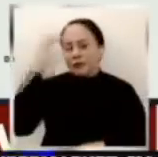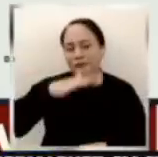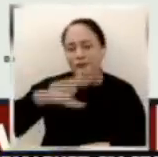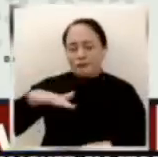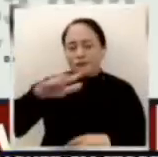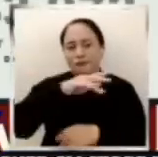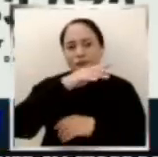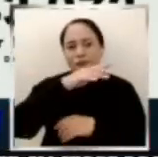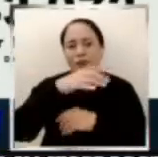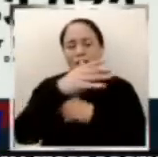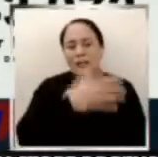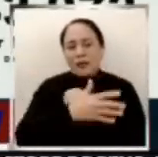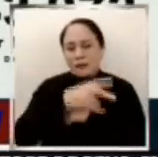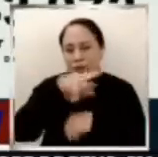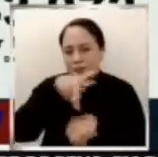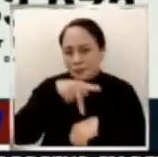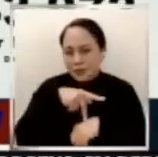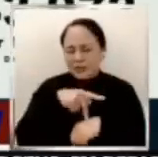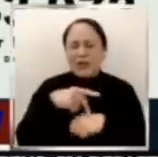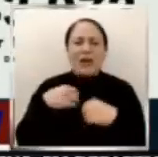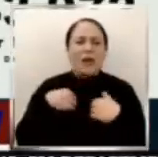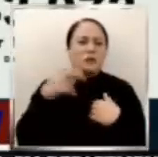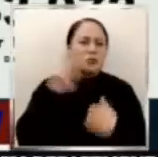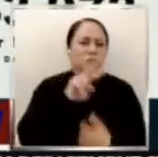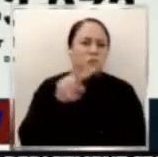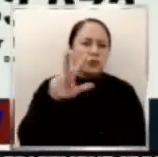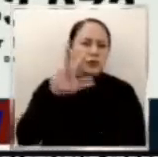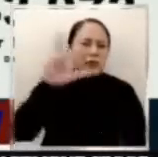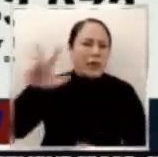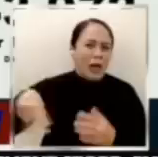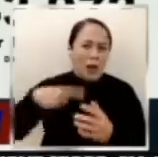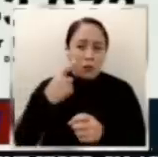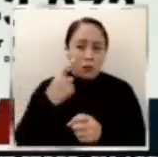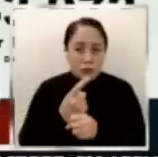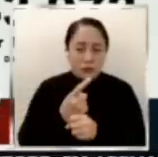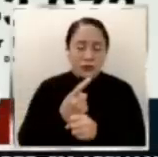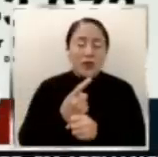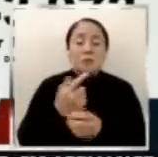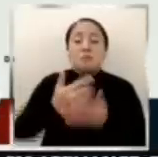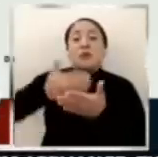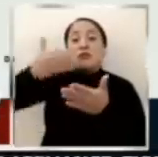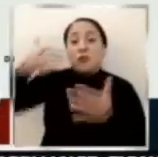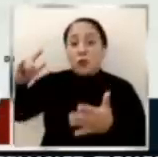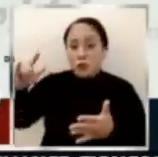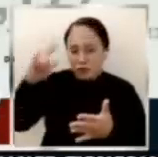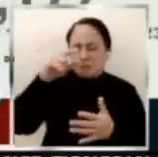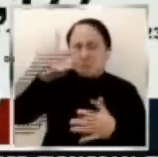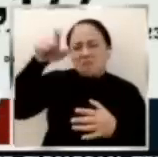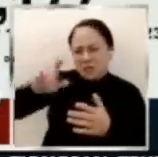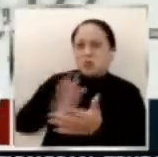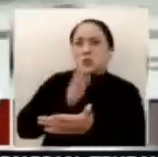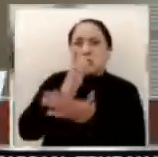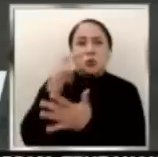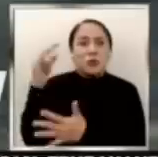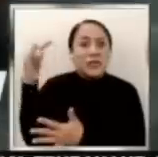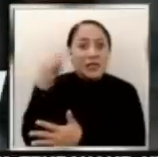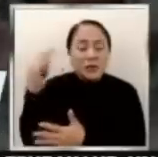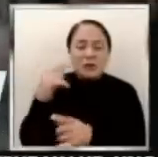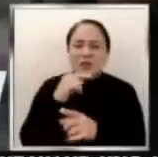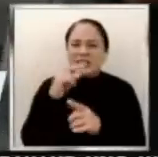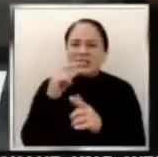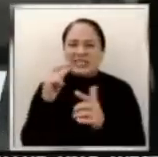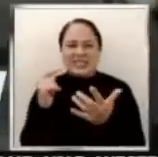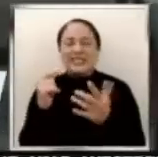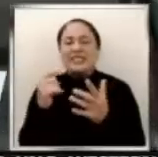nila yung check-in, ano, mga 2 to 3 hours before the flight, nandiyan na sila para hindi sila may inconveniente.